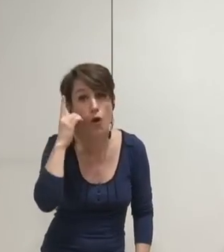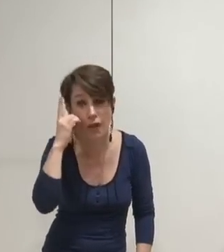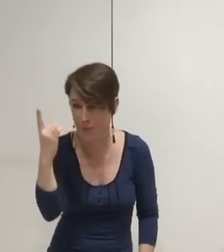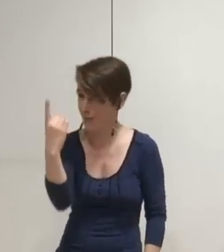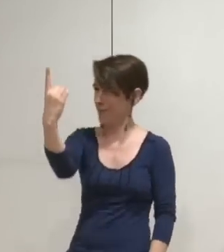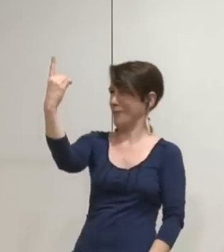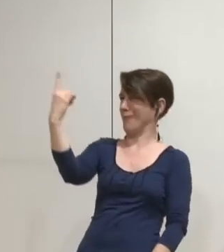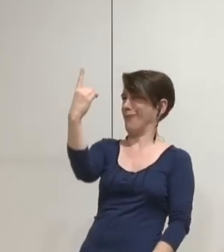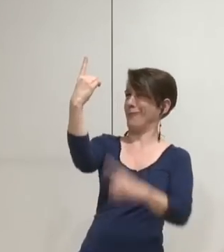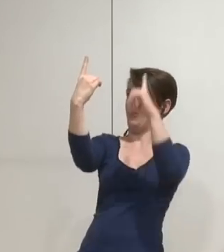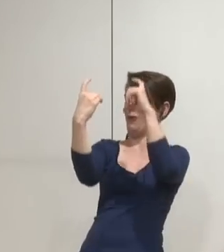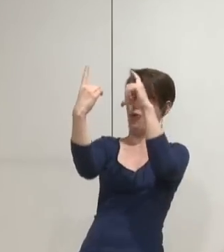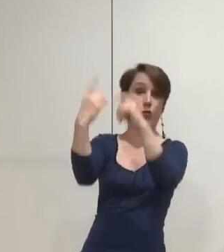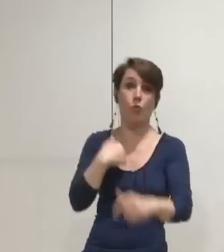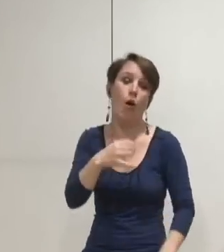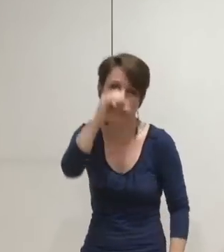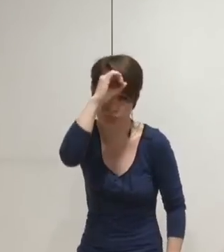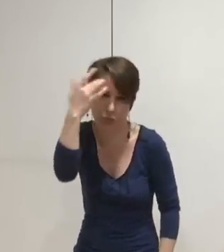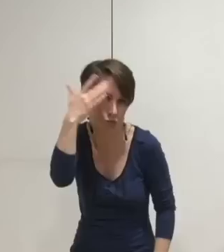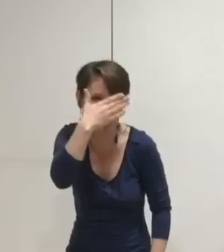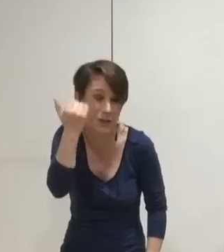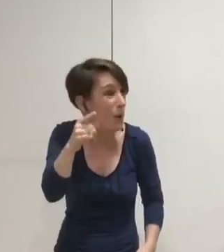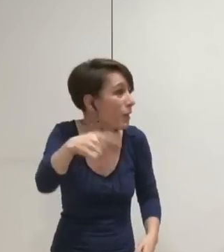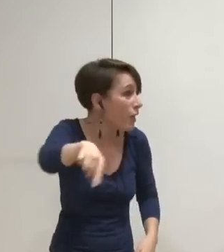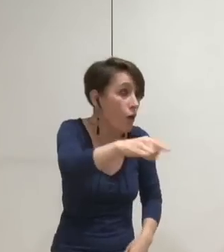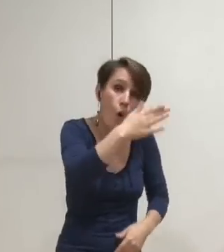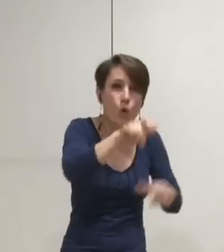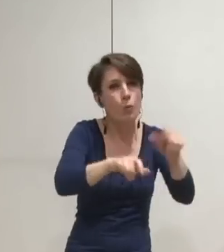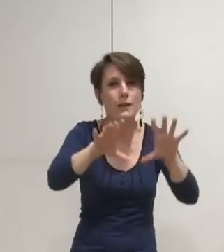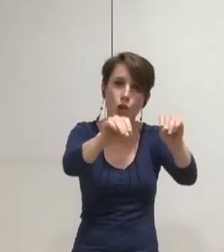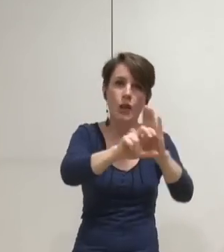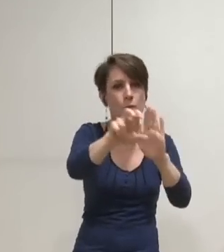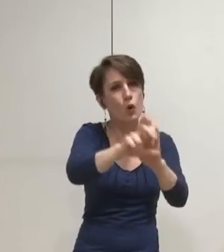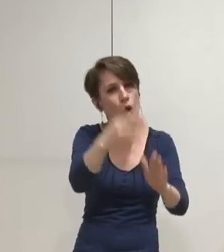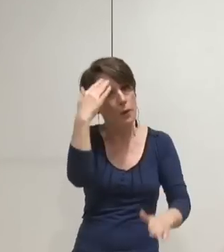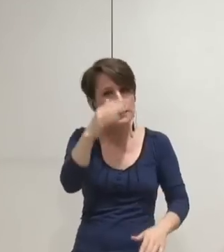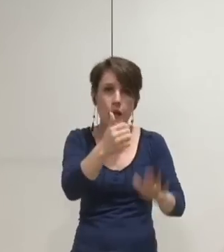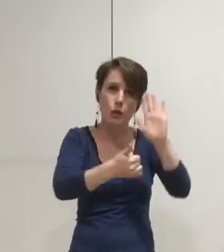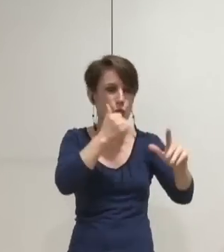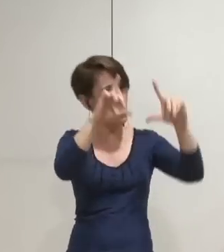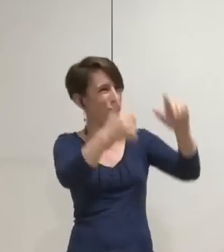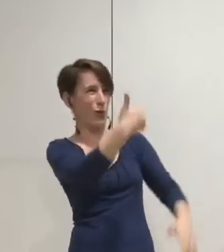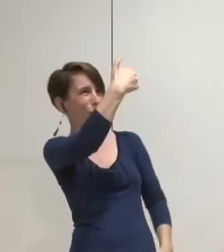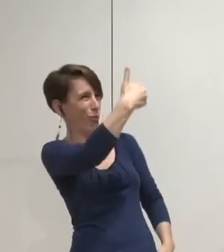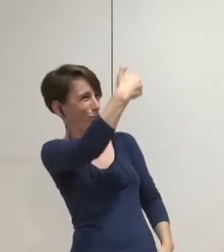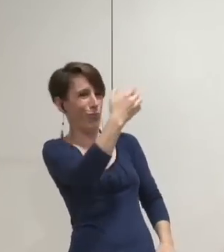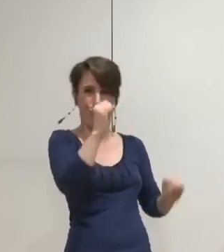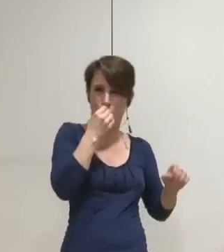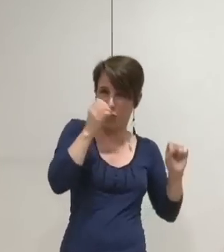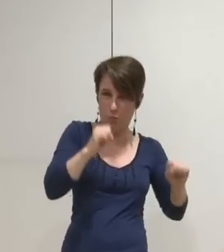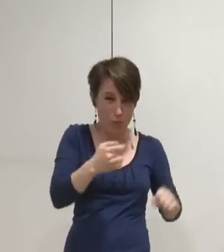Grenoblois savent faire des selfies est-ce que vous pensez qu'il soit vraiment nécessaire de s'investir là-dedans pour ma part